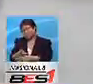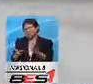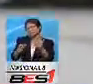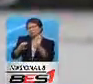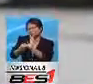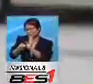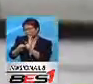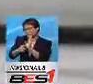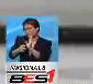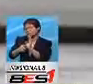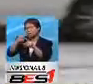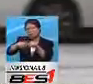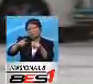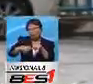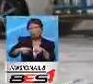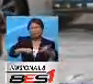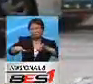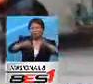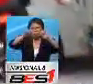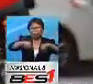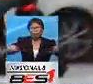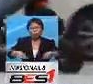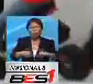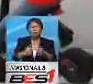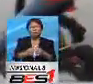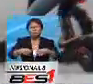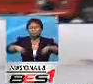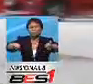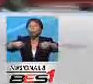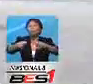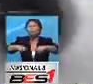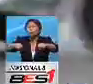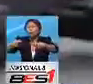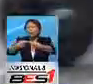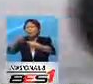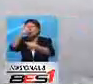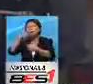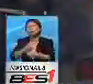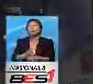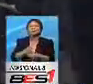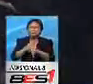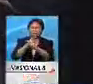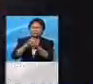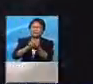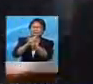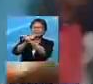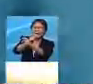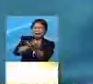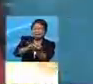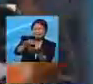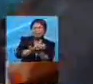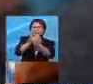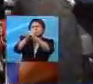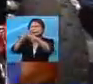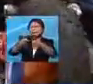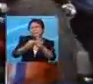charge. Pelbagai aktiviti boleh dilakukan dengan skuter elektrik ini kerana ia tahan lasak dan baterinya mampu bertahan